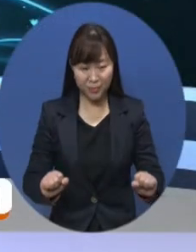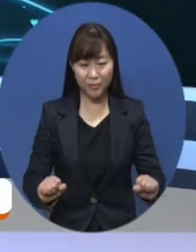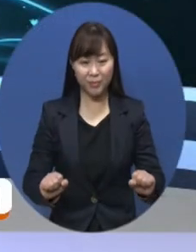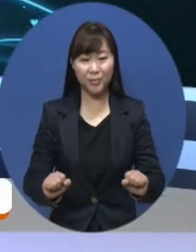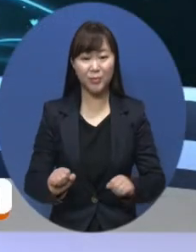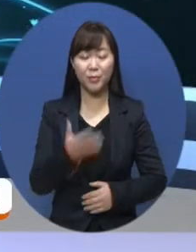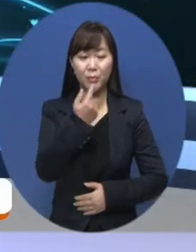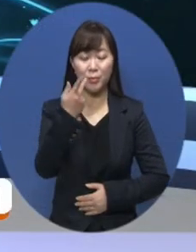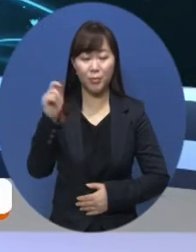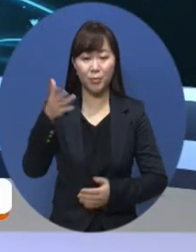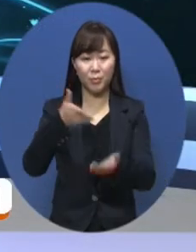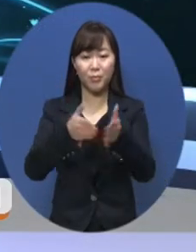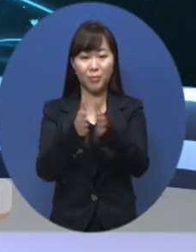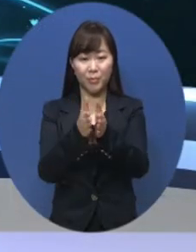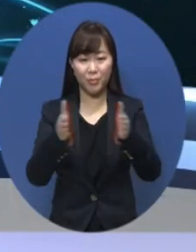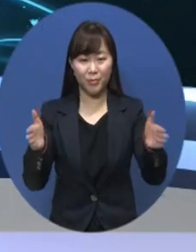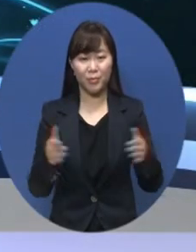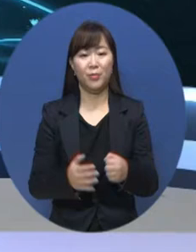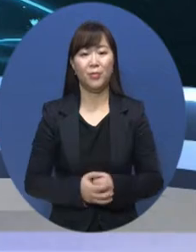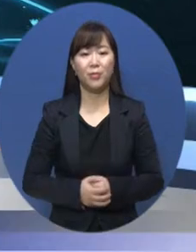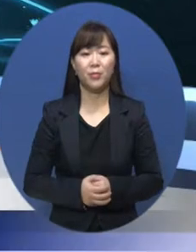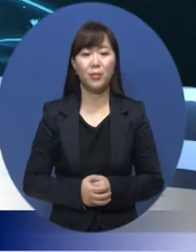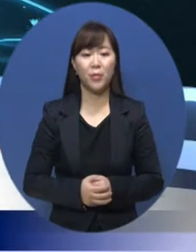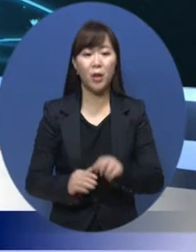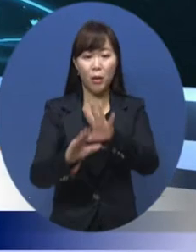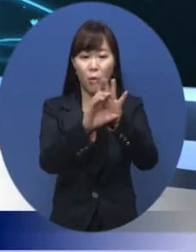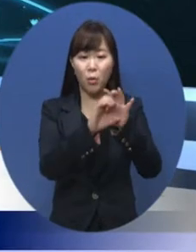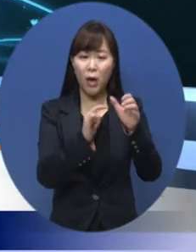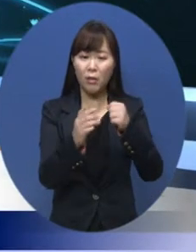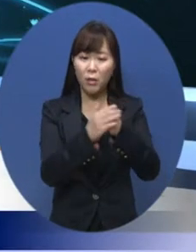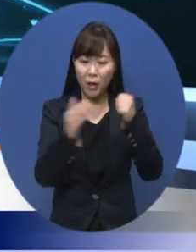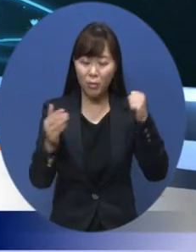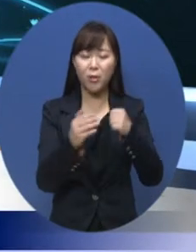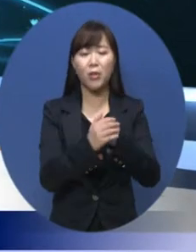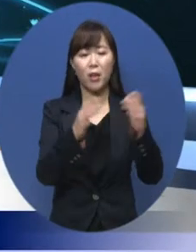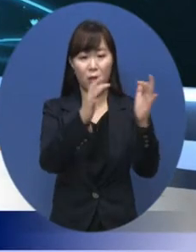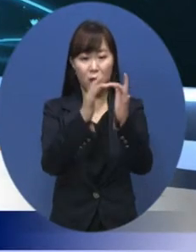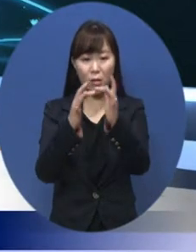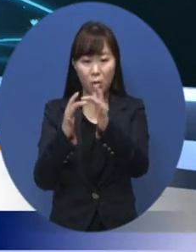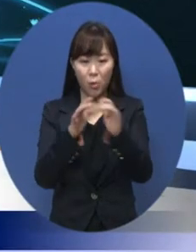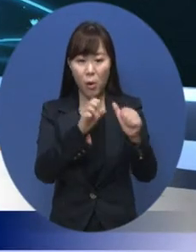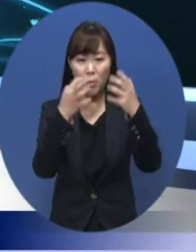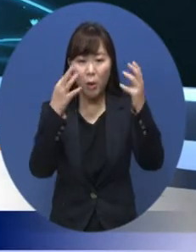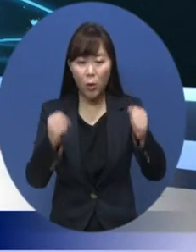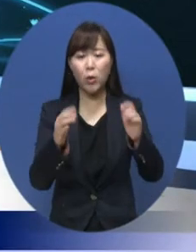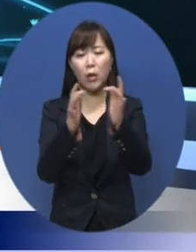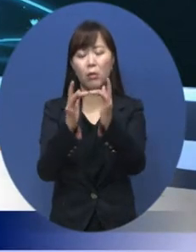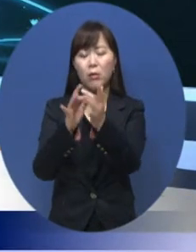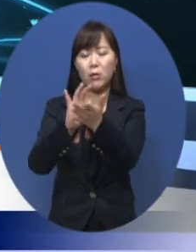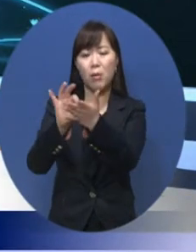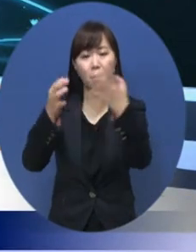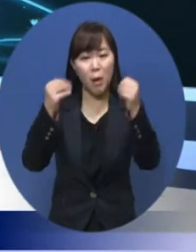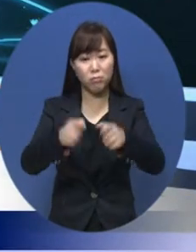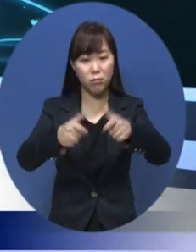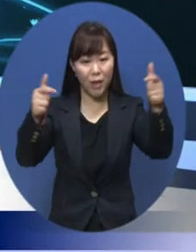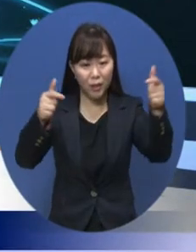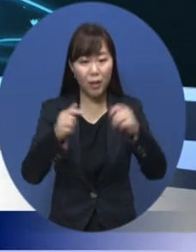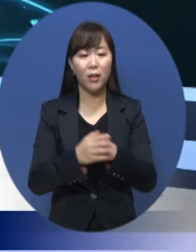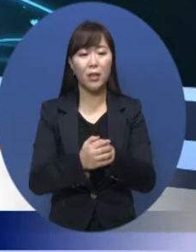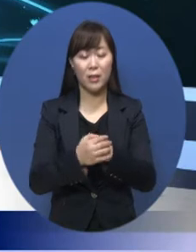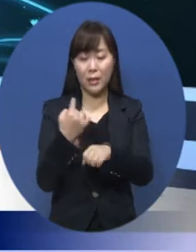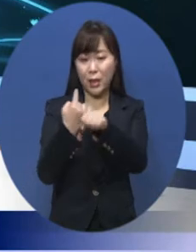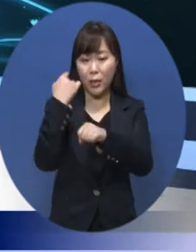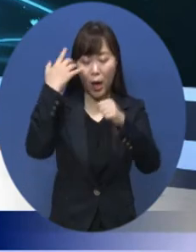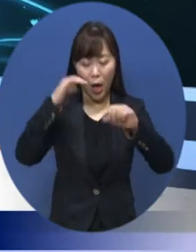여러분 안녕하십니까? 복지TV 뉴스입니다. 코로나19로 인해 비대면이 활성화되며 온라인 이용이 많이 늘어났죠.